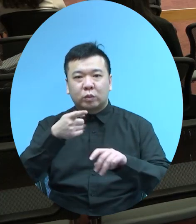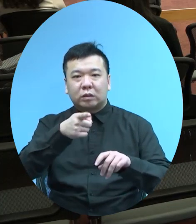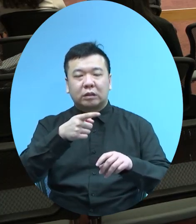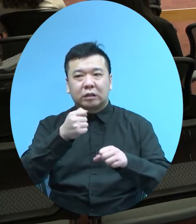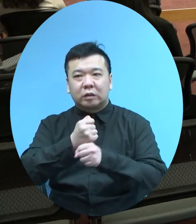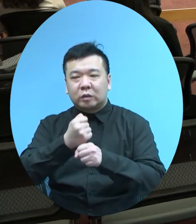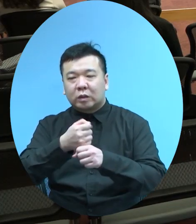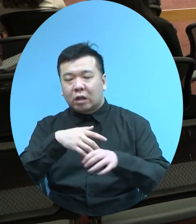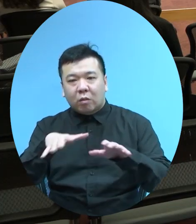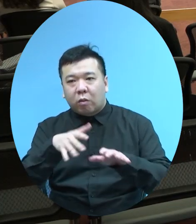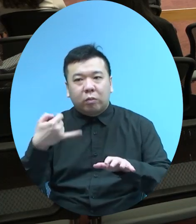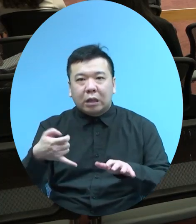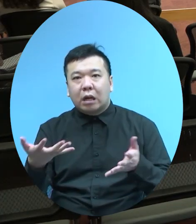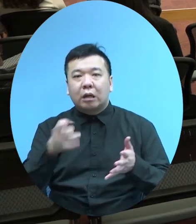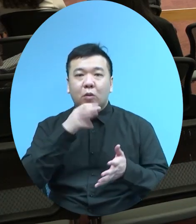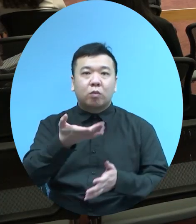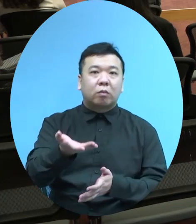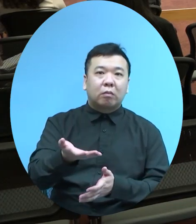唔該。